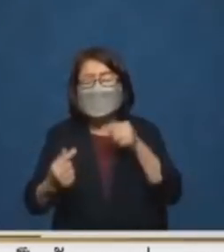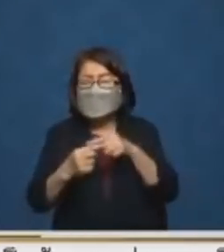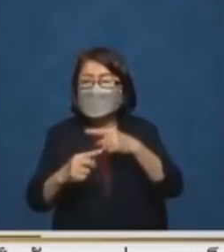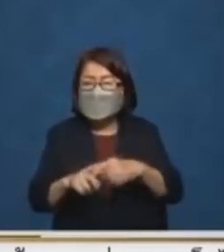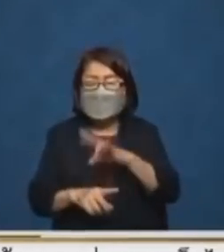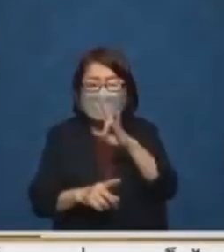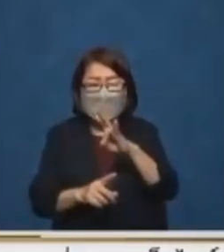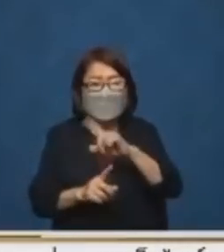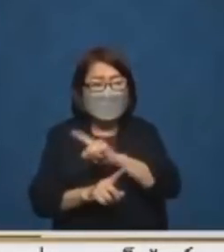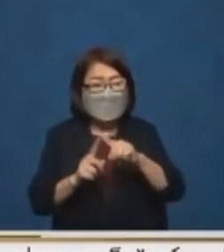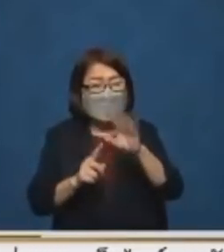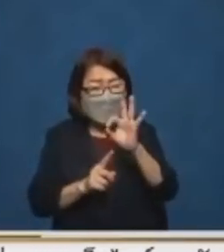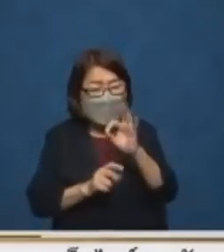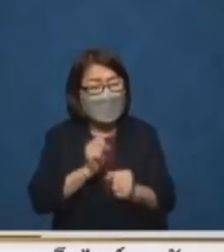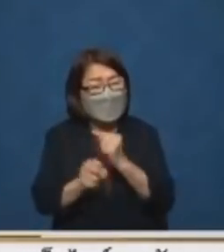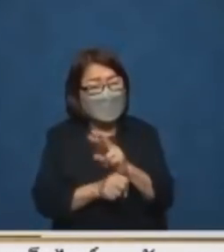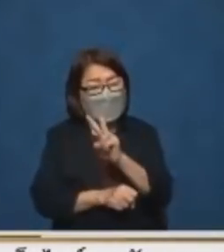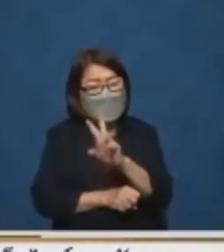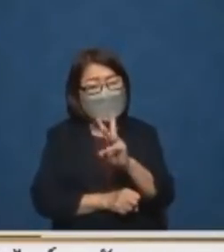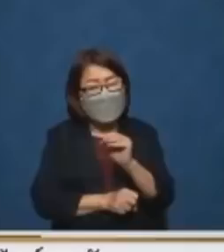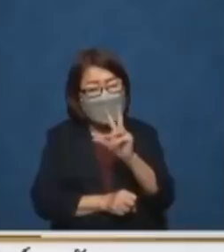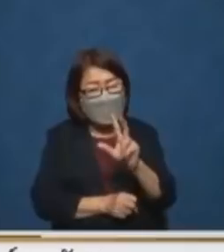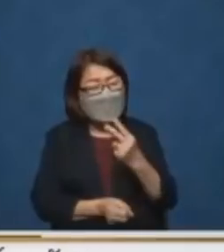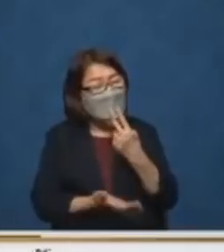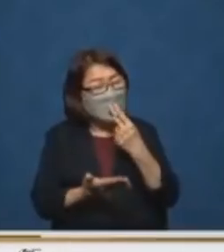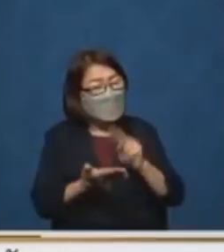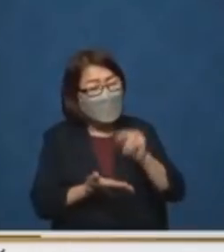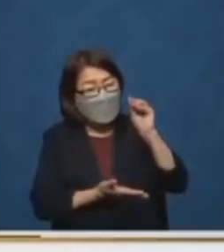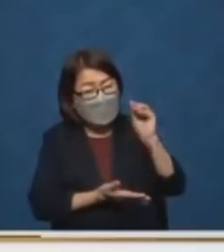นะครับมีหนงสือสั่งการชัดเจนไปถงเลขาขณะรัมนตี